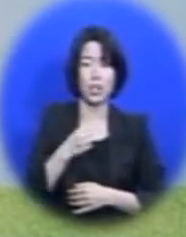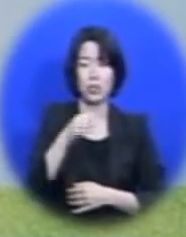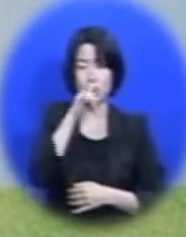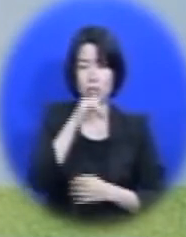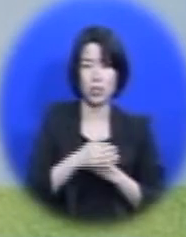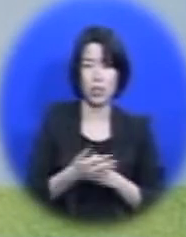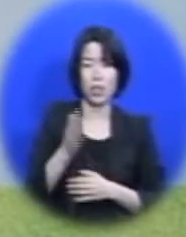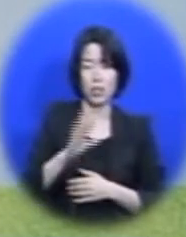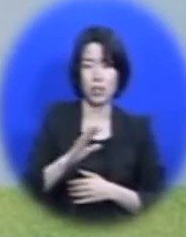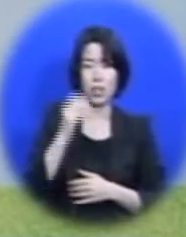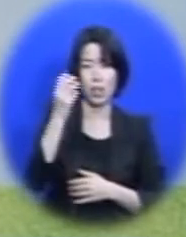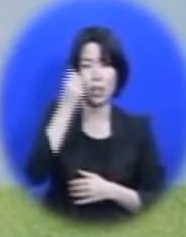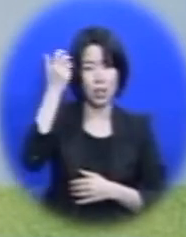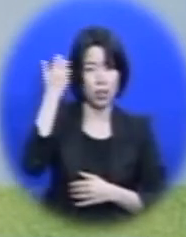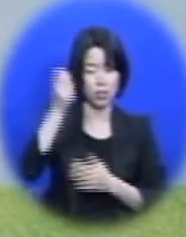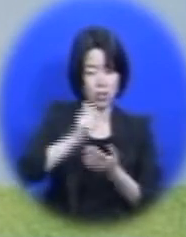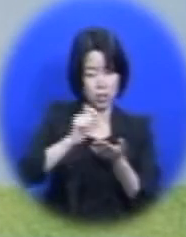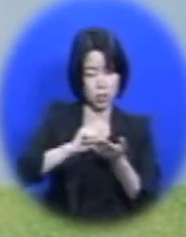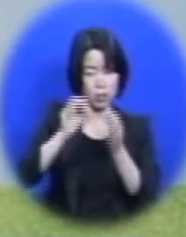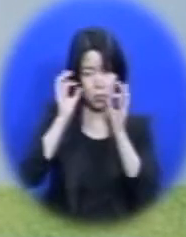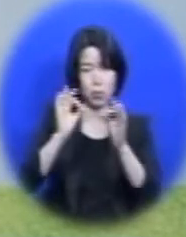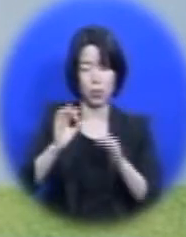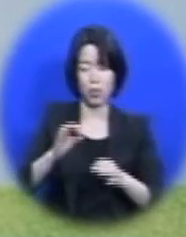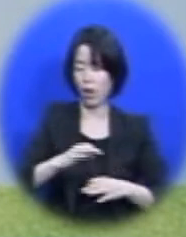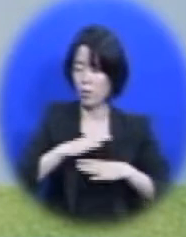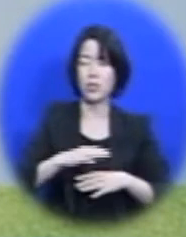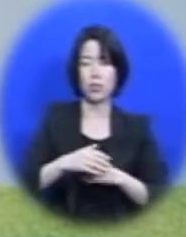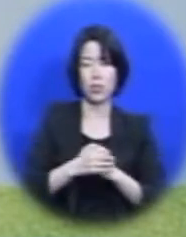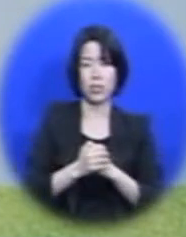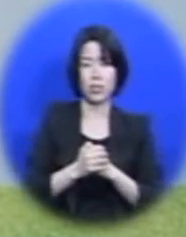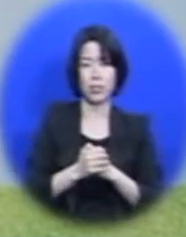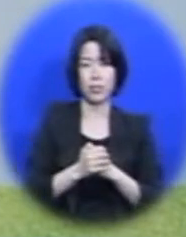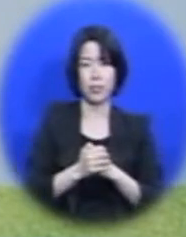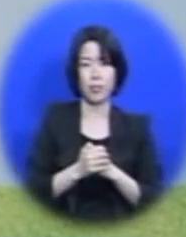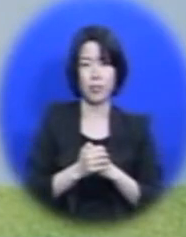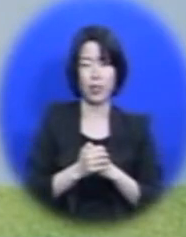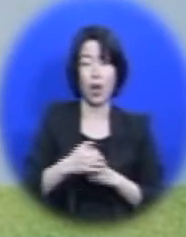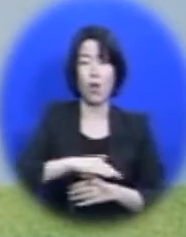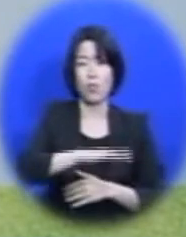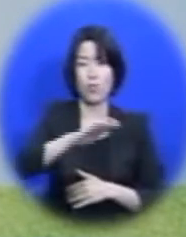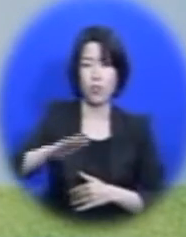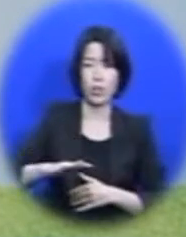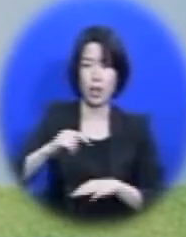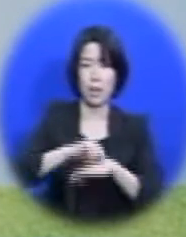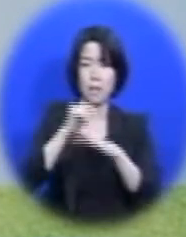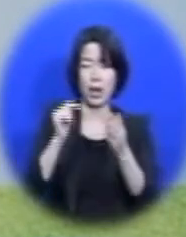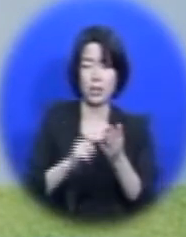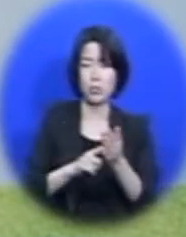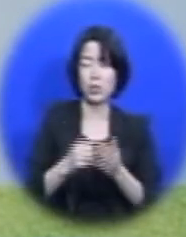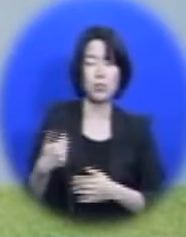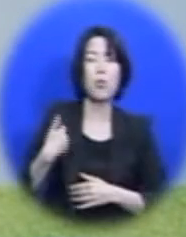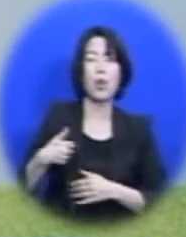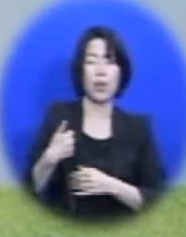그런데 영성일기를 써보고 깜짝 놀랐습니다. 우리가 우리 마음을